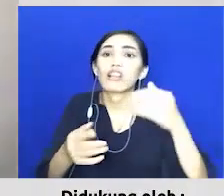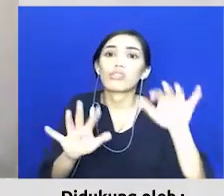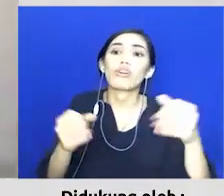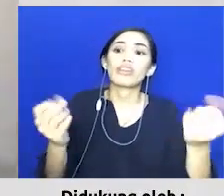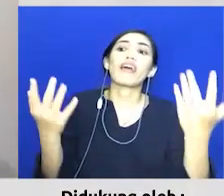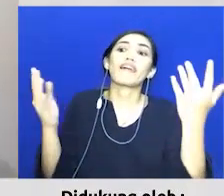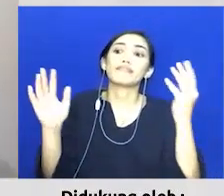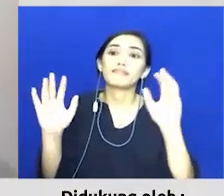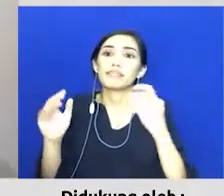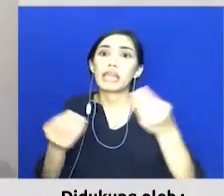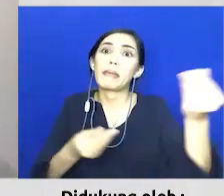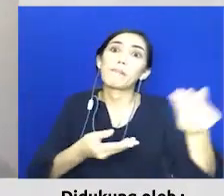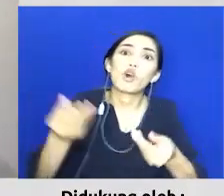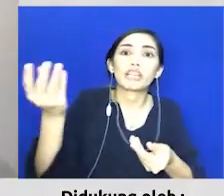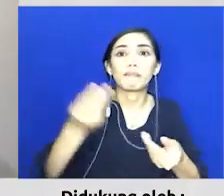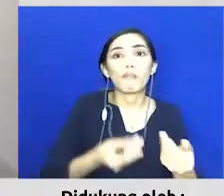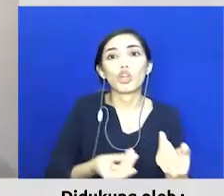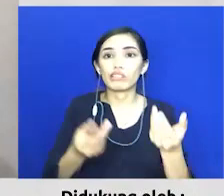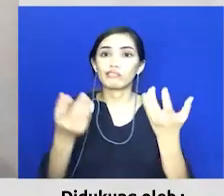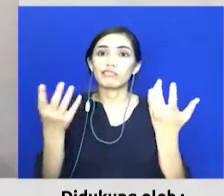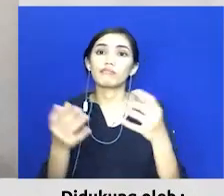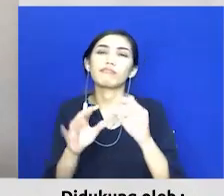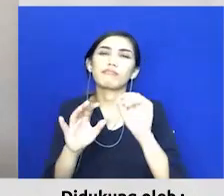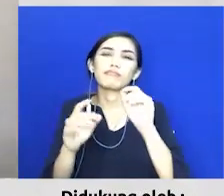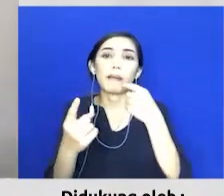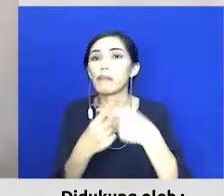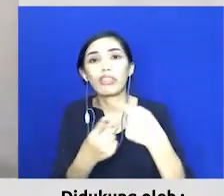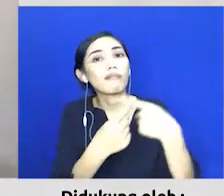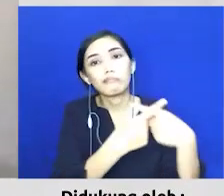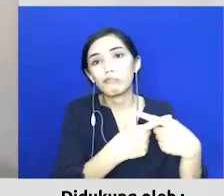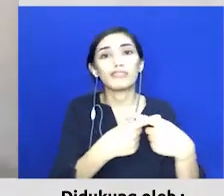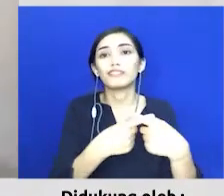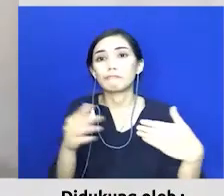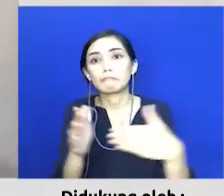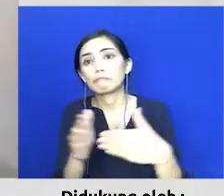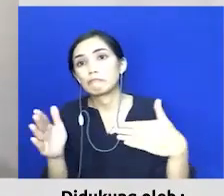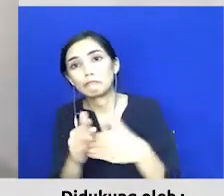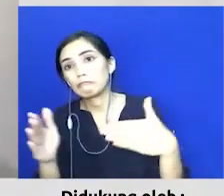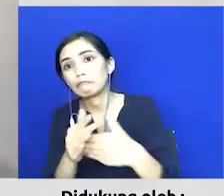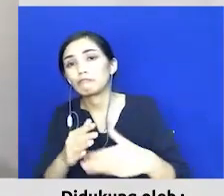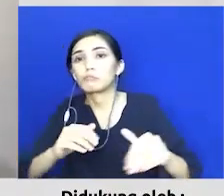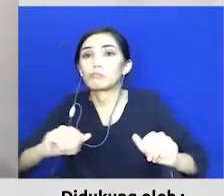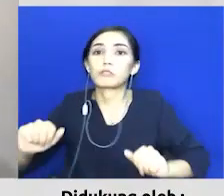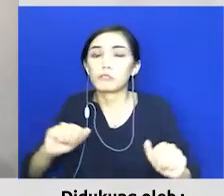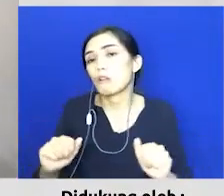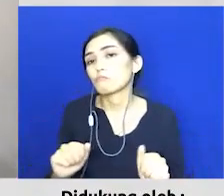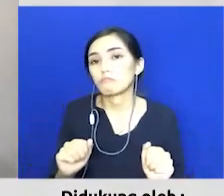gitu. Kalau saya melihatnya seperti itu, jadi memang terjadi reduksi gitu terhadap fungsi